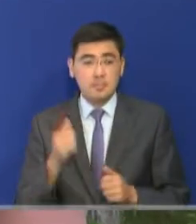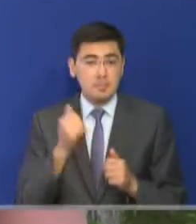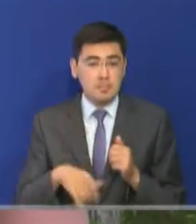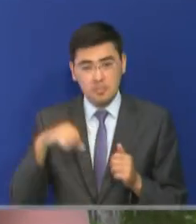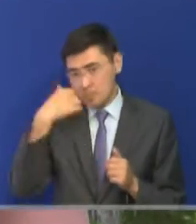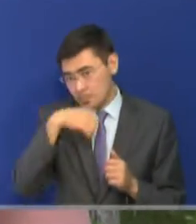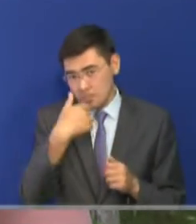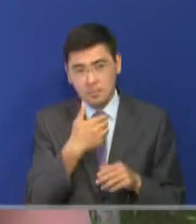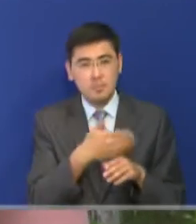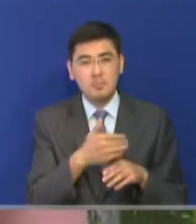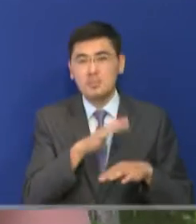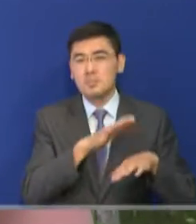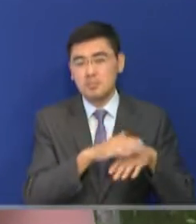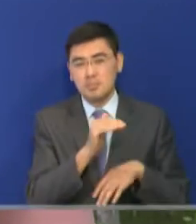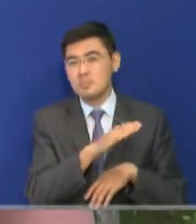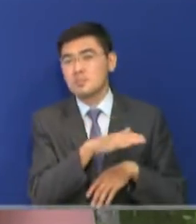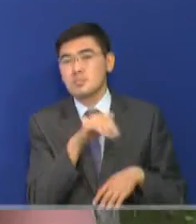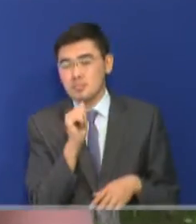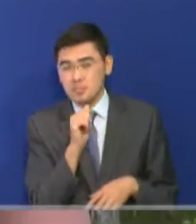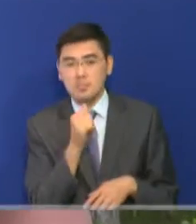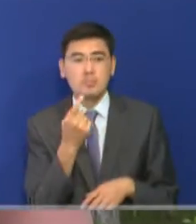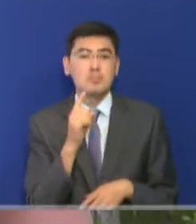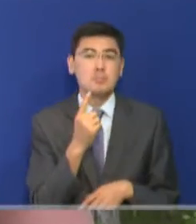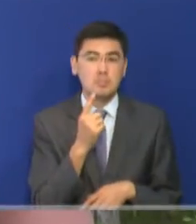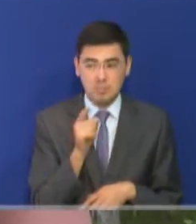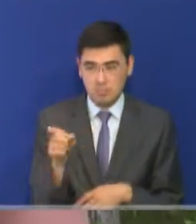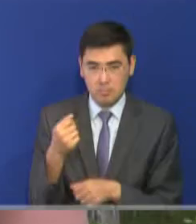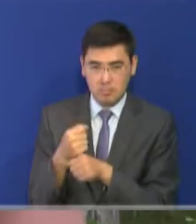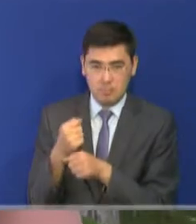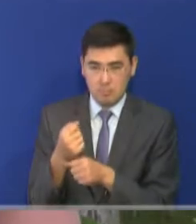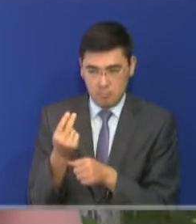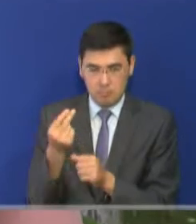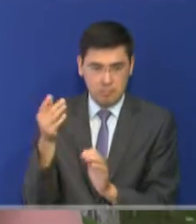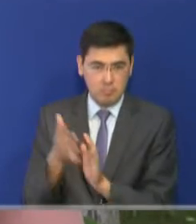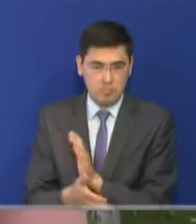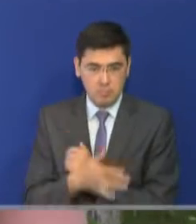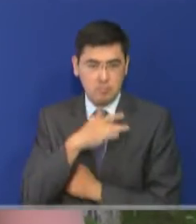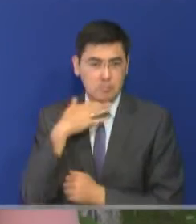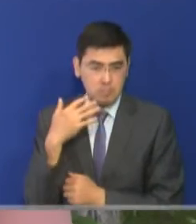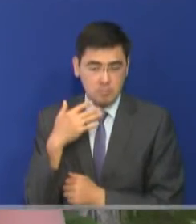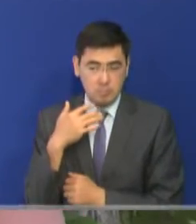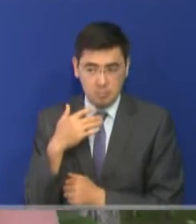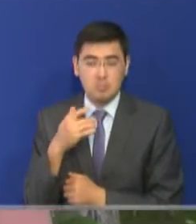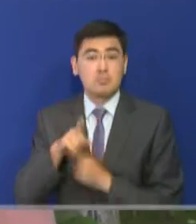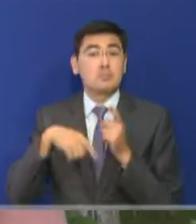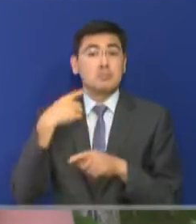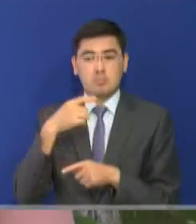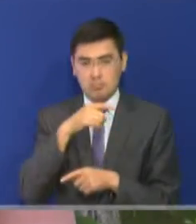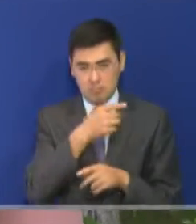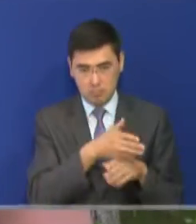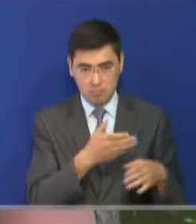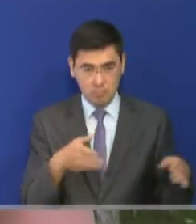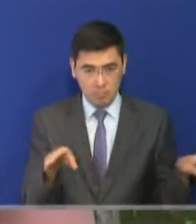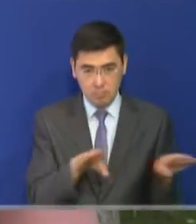Ежегодно мы получаем кредит в банке на крупную сумму, потому что хозяйство большое. В следующем году закрываем и снова оформляем, потому